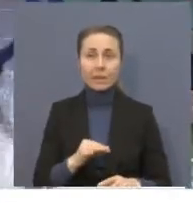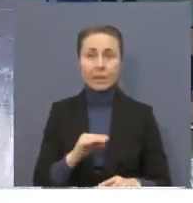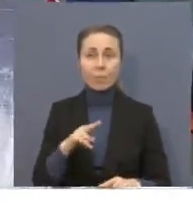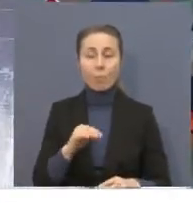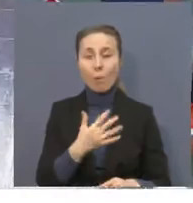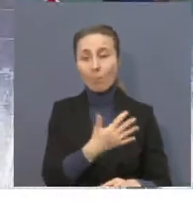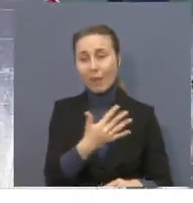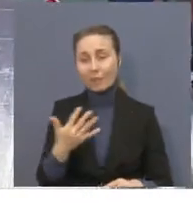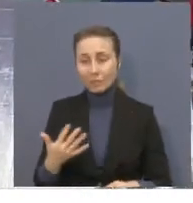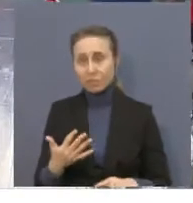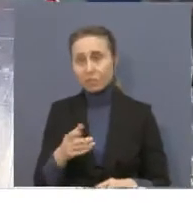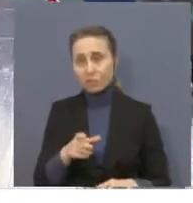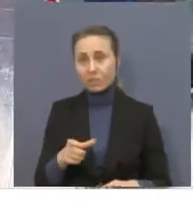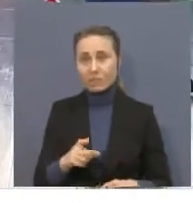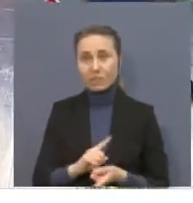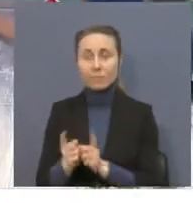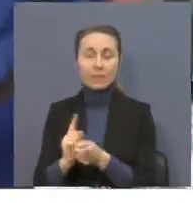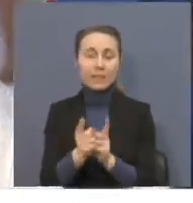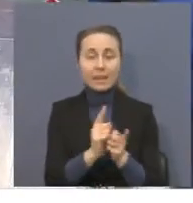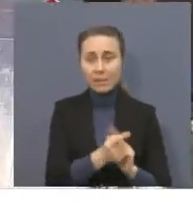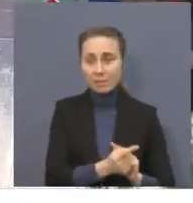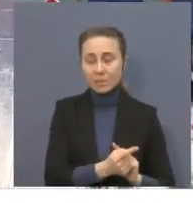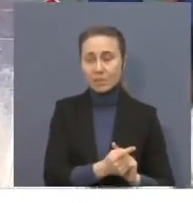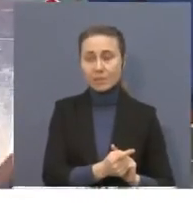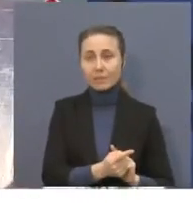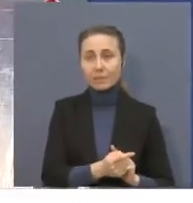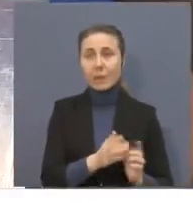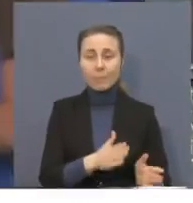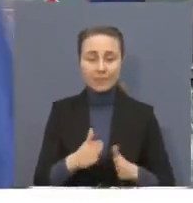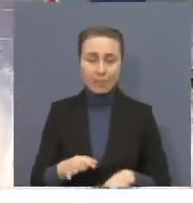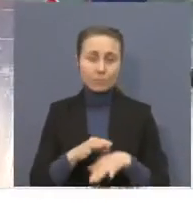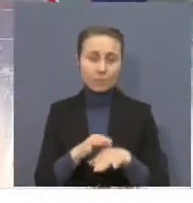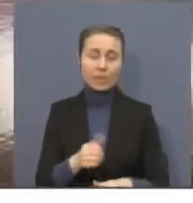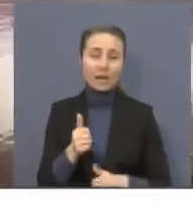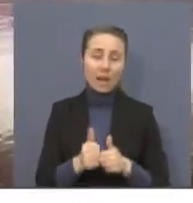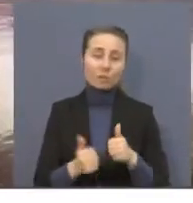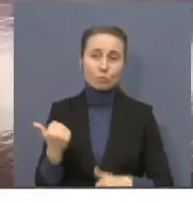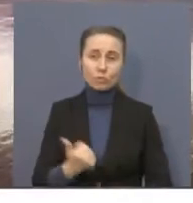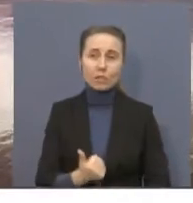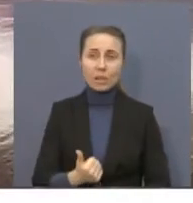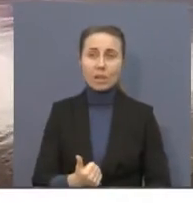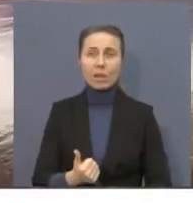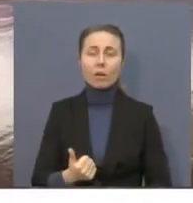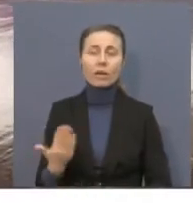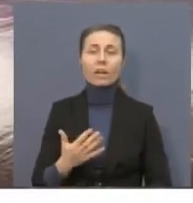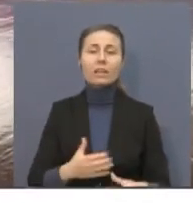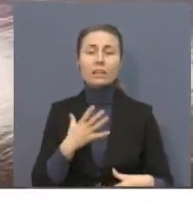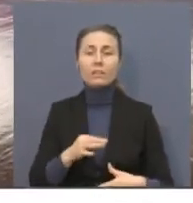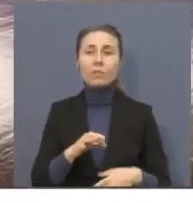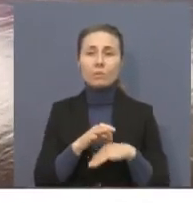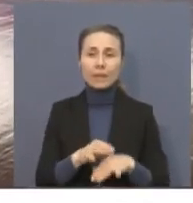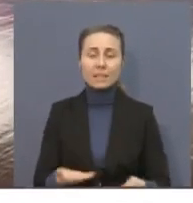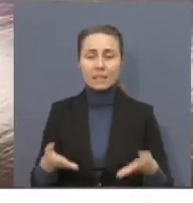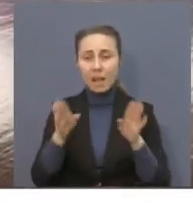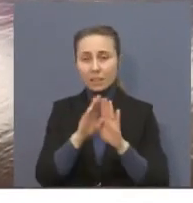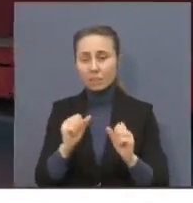человек чередуем, мы постоянно проводим каждую неделю. Упражнения в основном проходят в закрытом